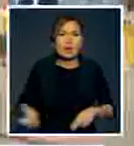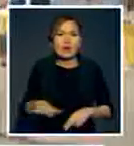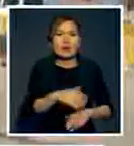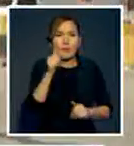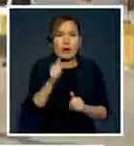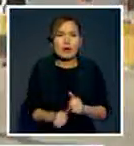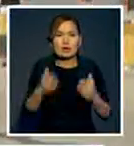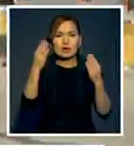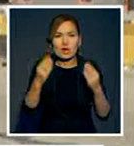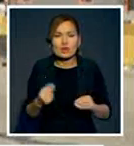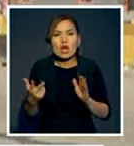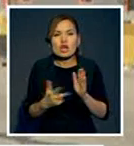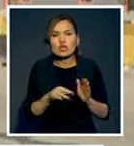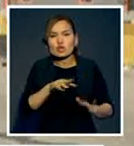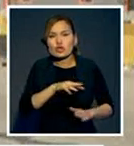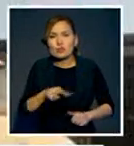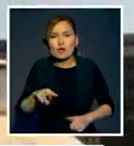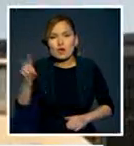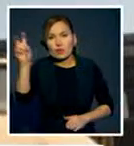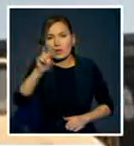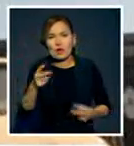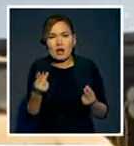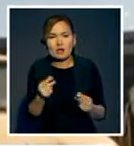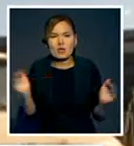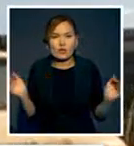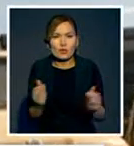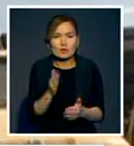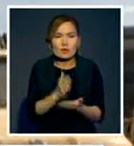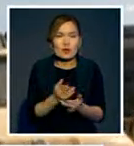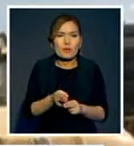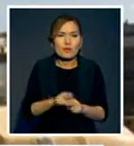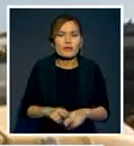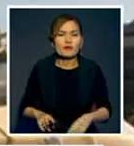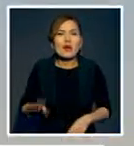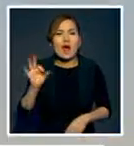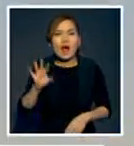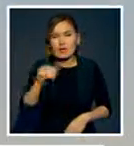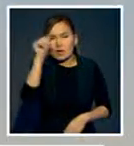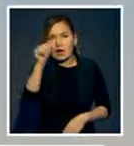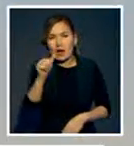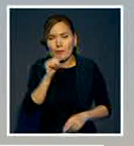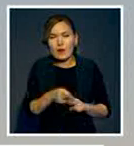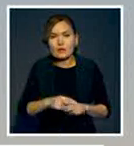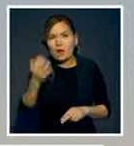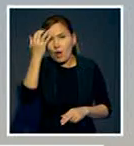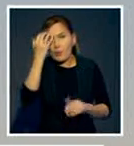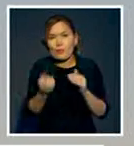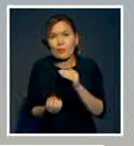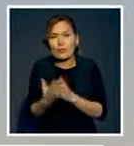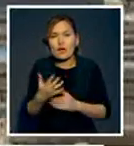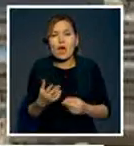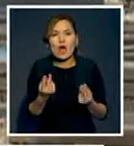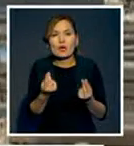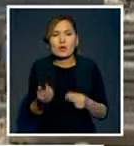сайынғы кірісі 800 миллион доллардан 300 миллион долларға қысқарған. Өйткені Қазанның ортасынан бері Күрдістанға мұнайдан түсетін кіріс